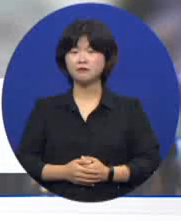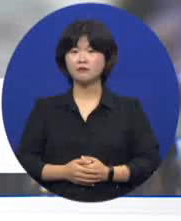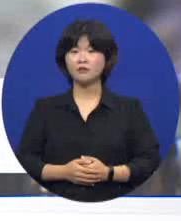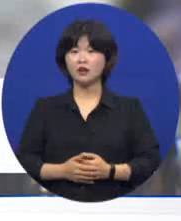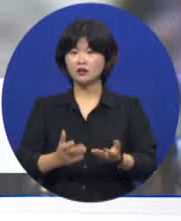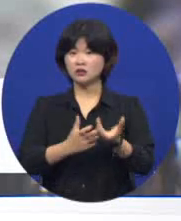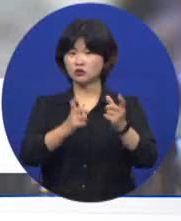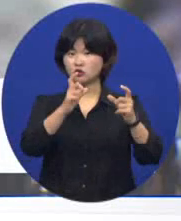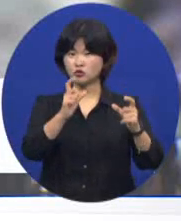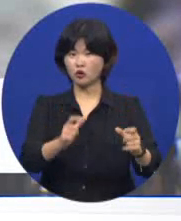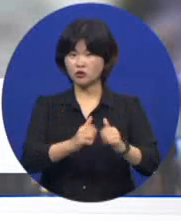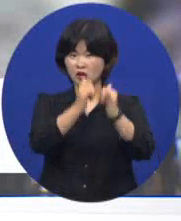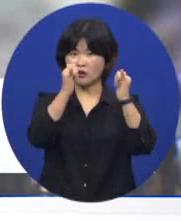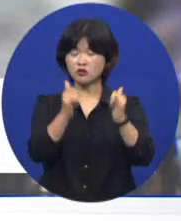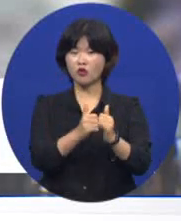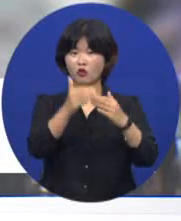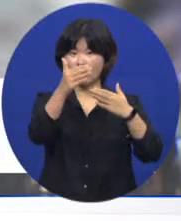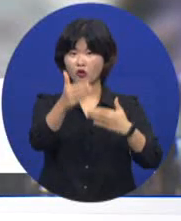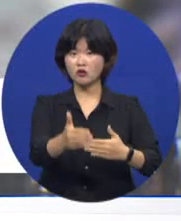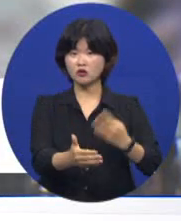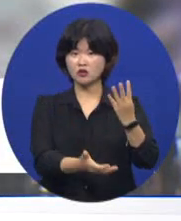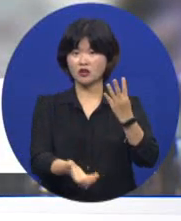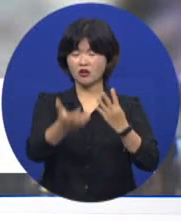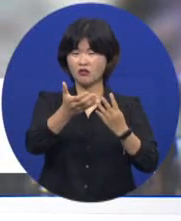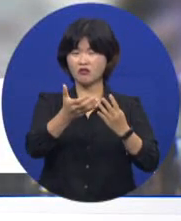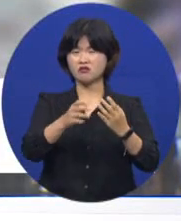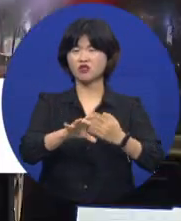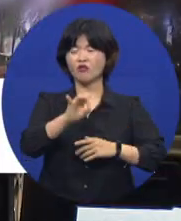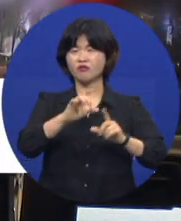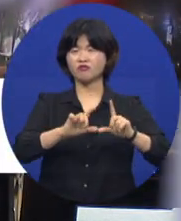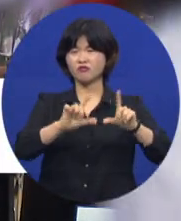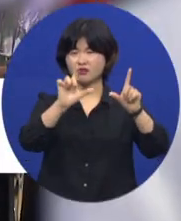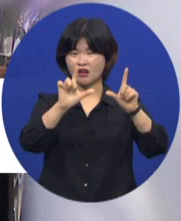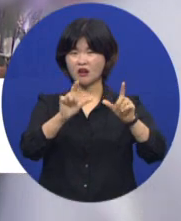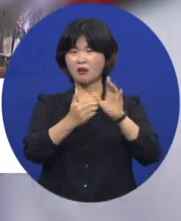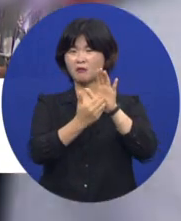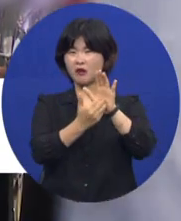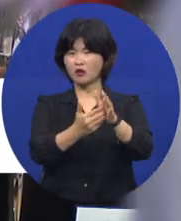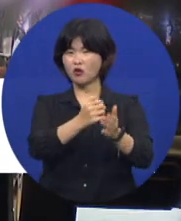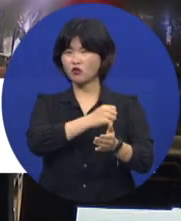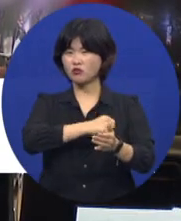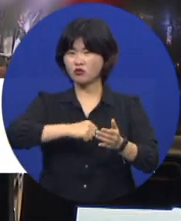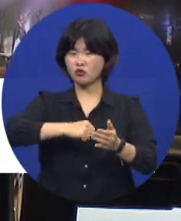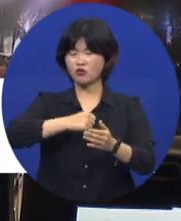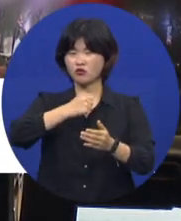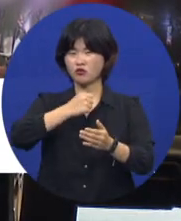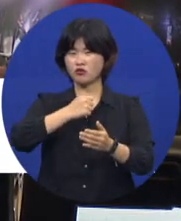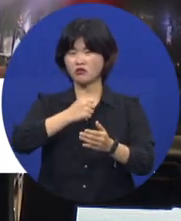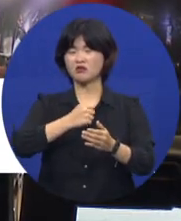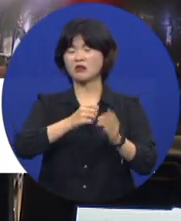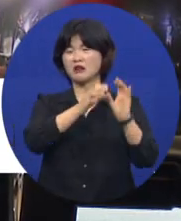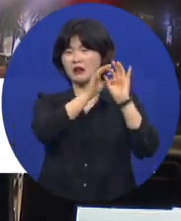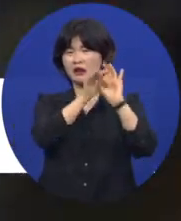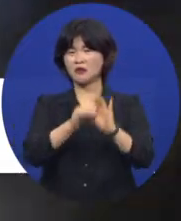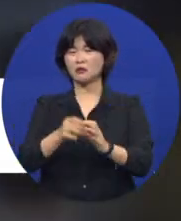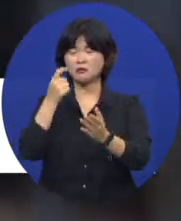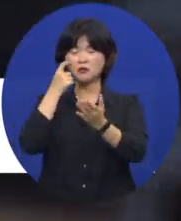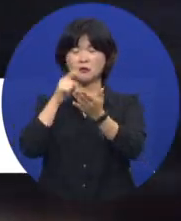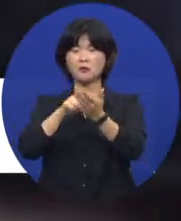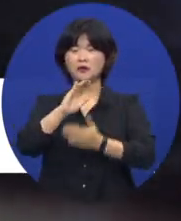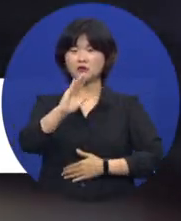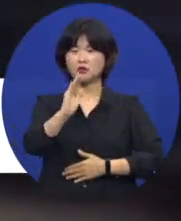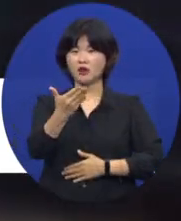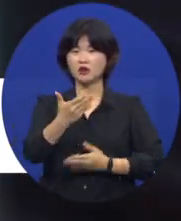제주 지역의 사회적 거리두기 4 단계 격상 첫날 방역 수 책 위반행위가 이 따라 적발됐습니다